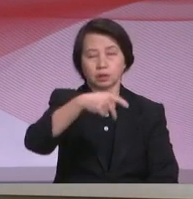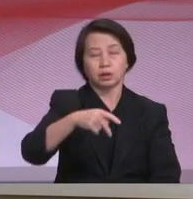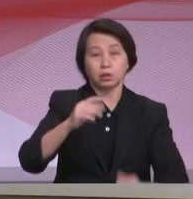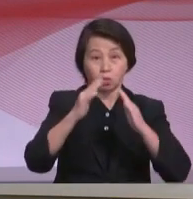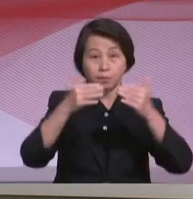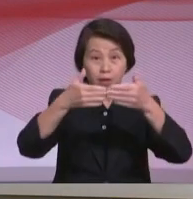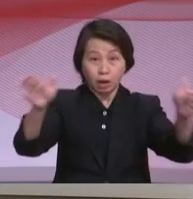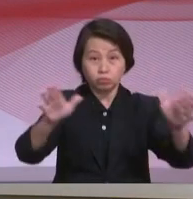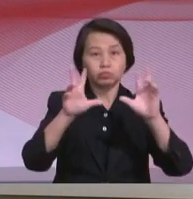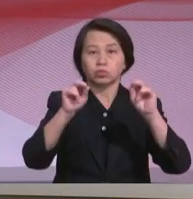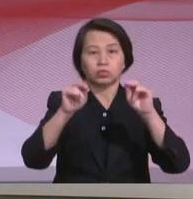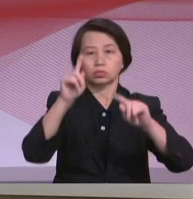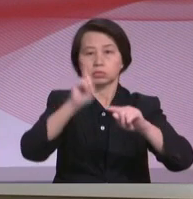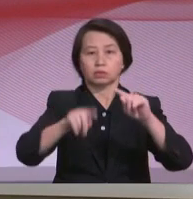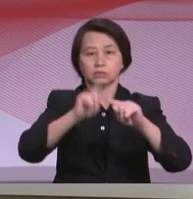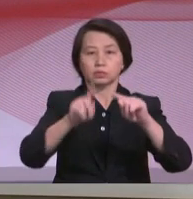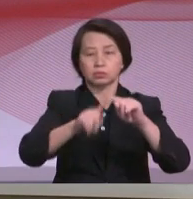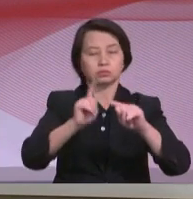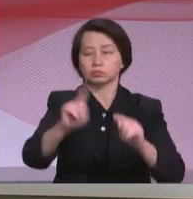membenarkan. SOP